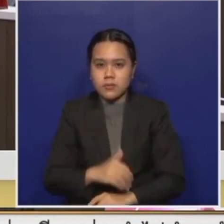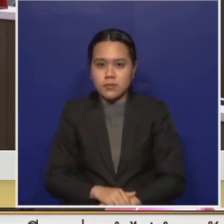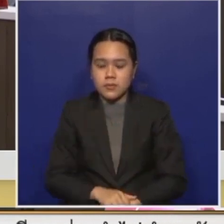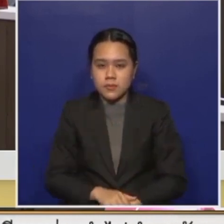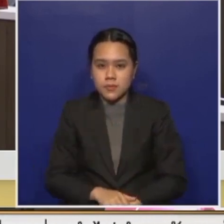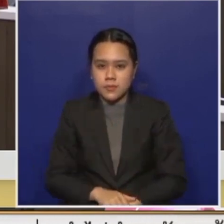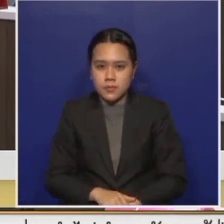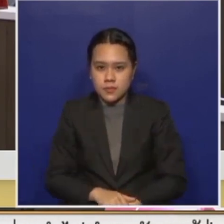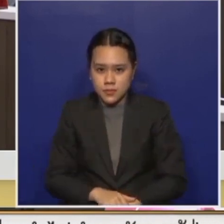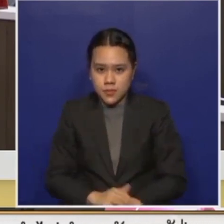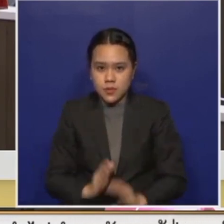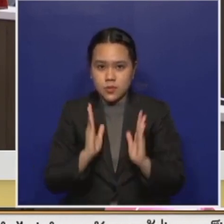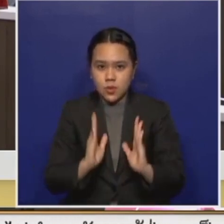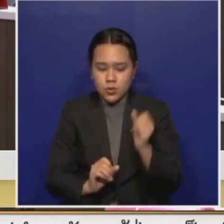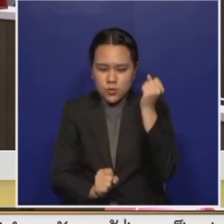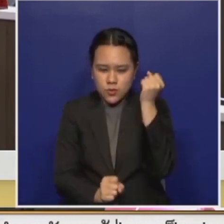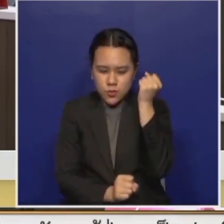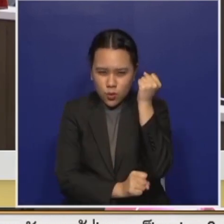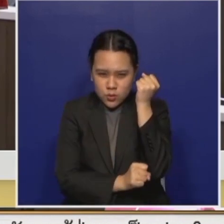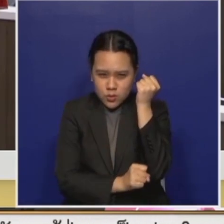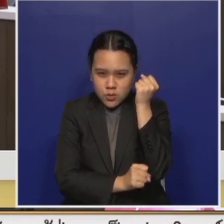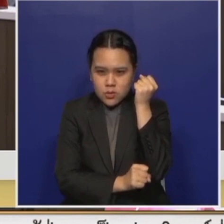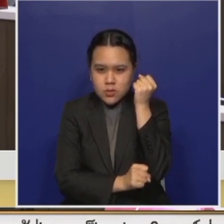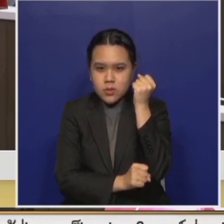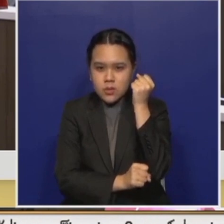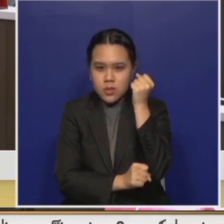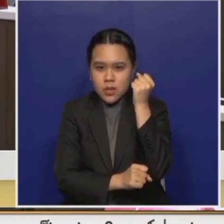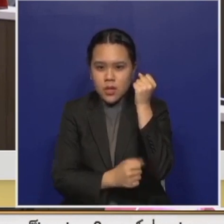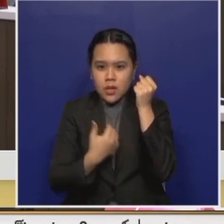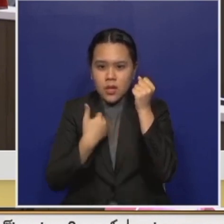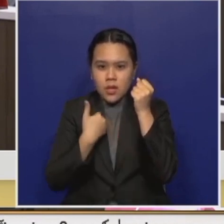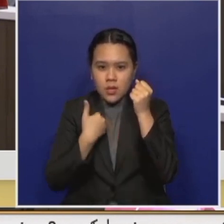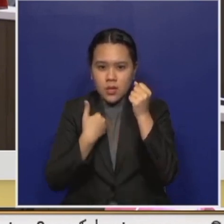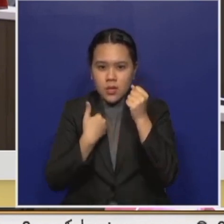มีความยากจนเพิ่มขึ้นอย่างเหได้ชัดครั มีตวเลขแดงใหเห็น